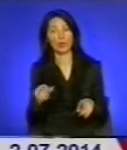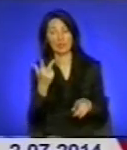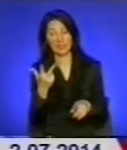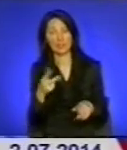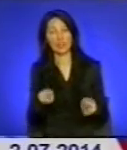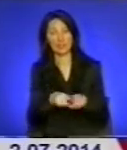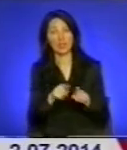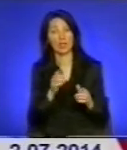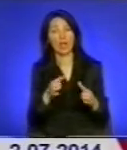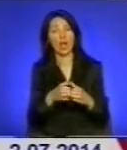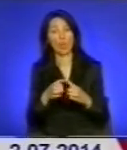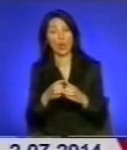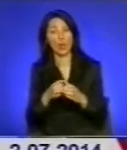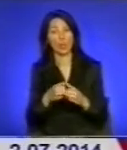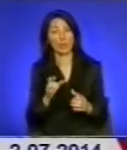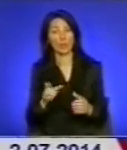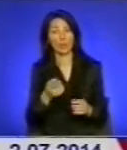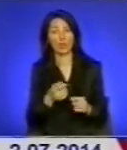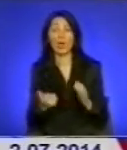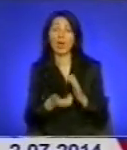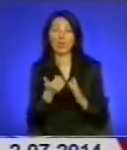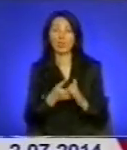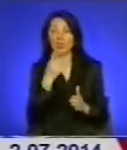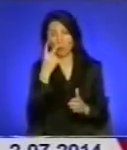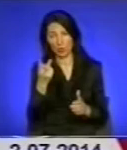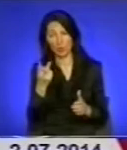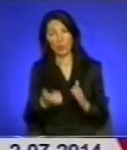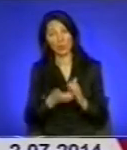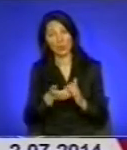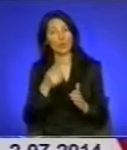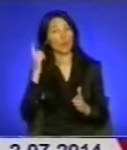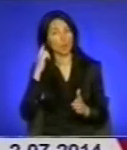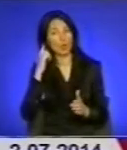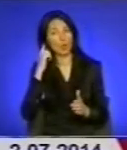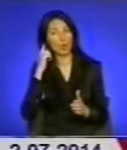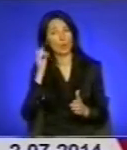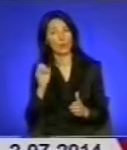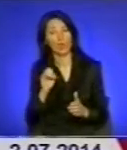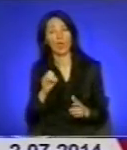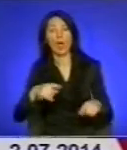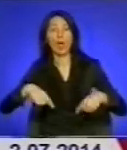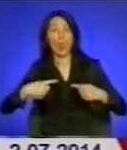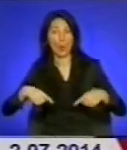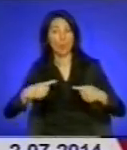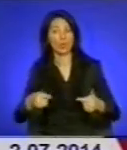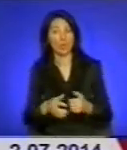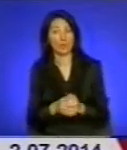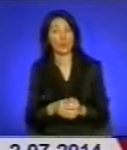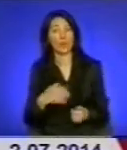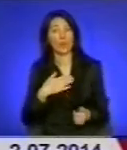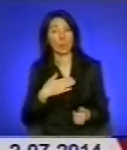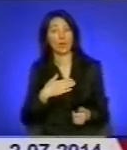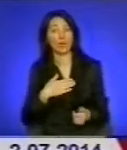абітурієнтів це із вадами зору владами слуху і опорно-рухового апарату ми